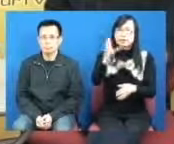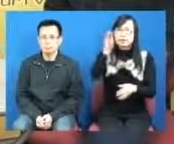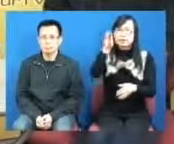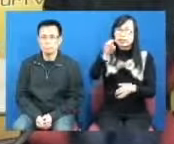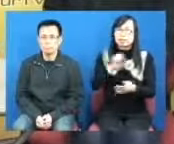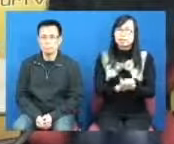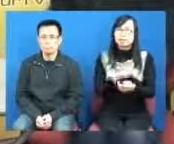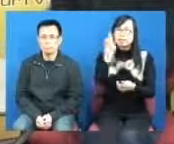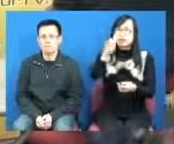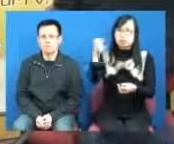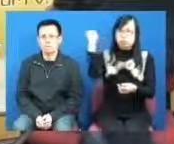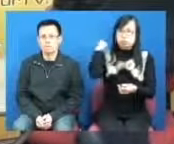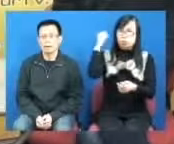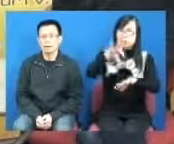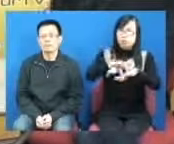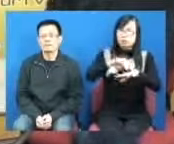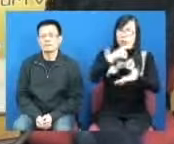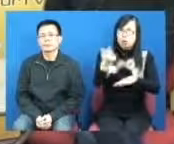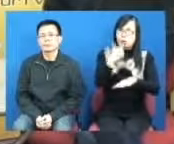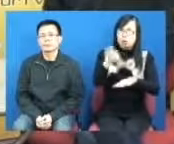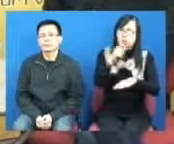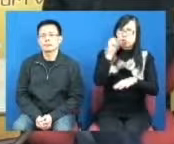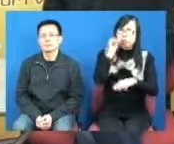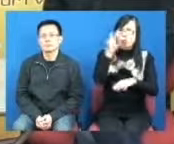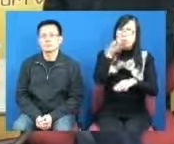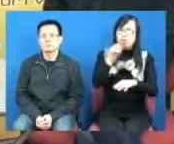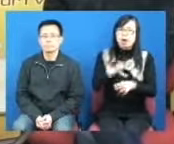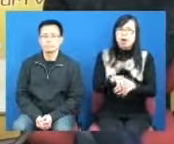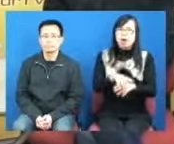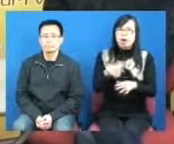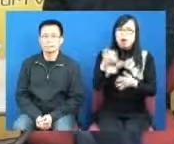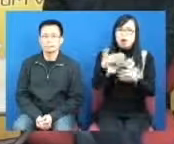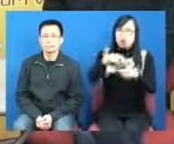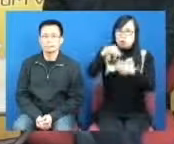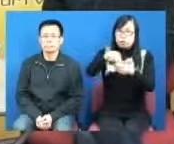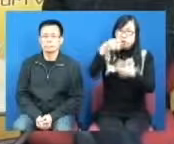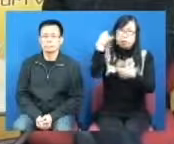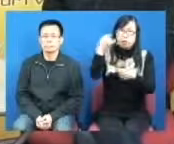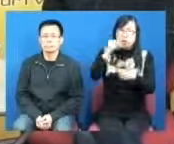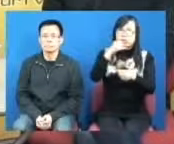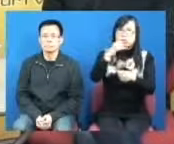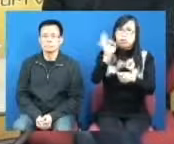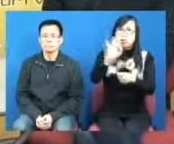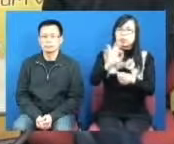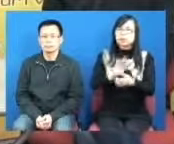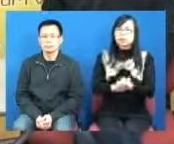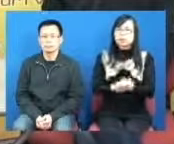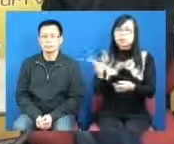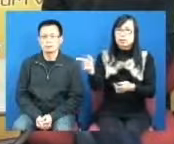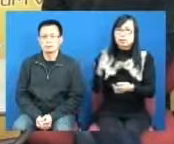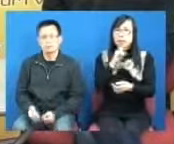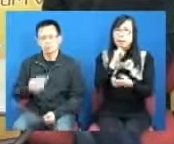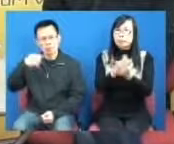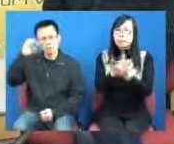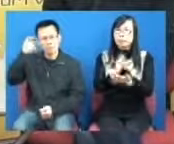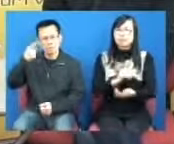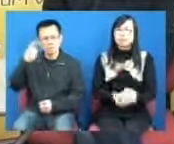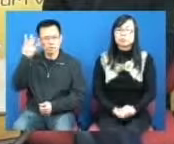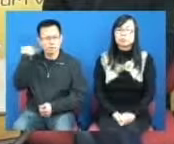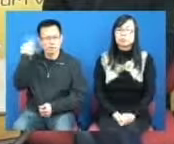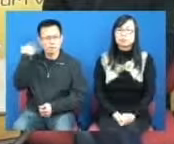現在強積金都那麼多人在吵大家都覺得公款不好為甚麼全民退休保障有甚麼不同我想回